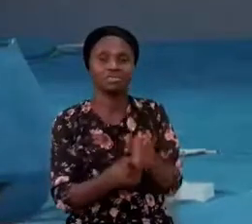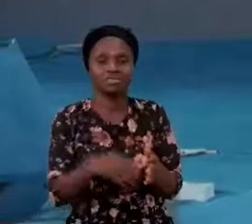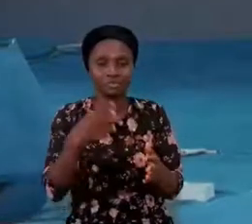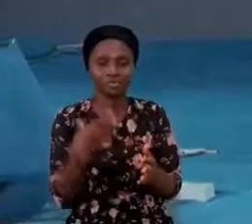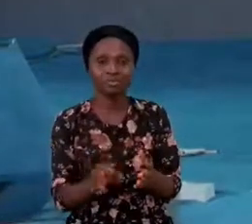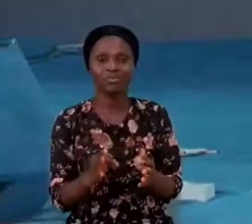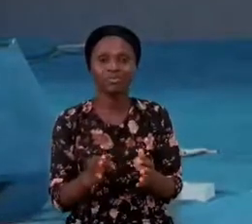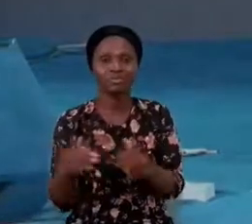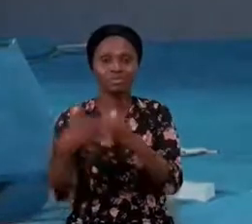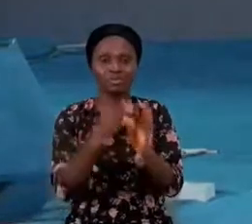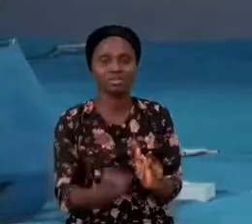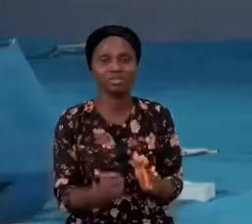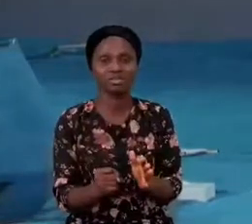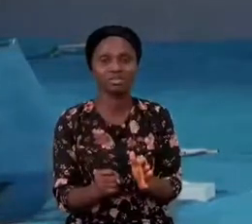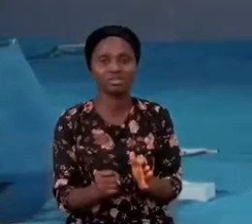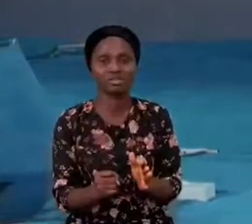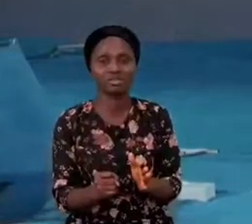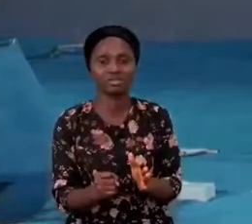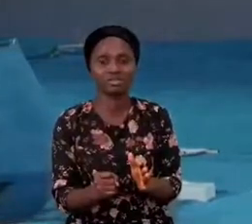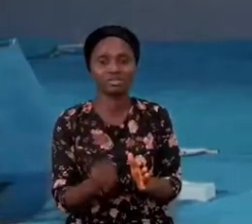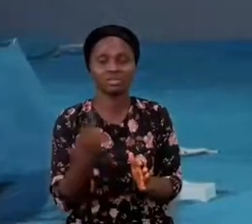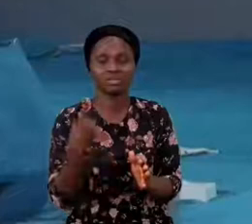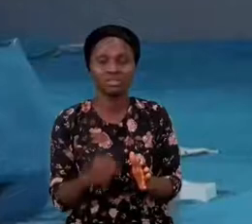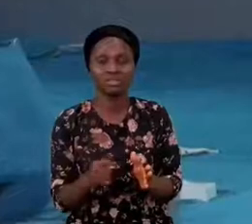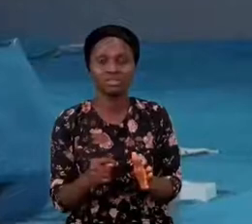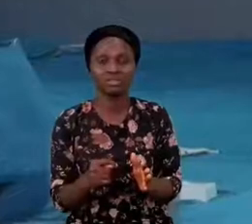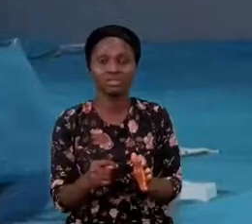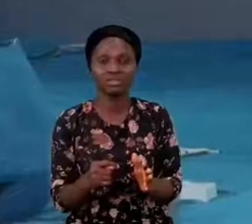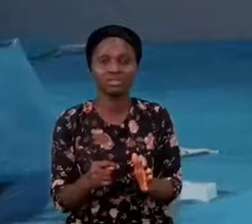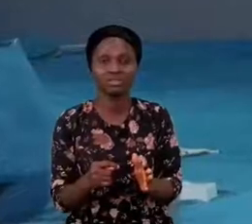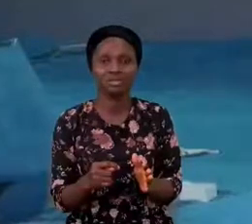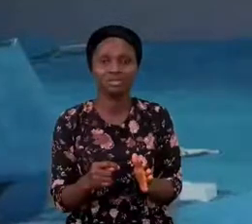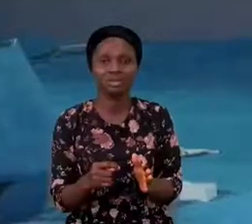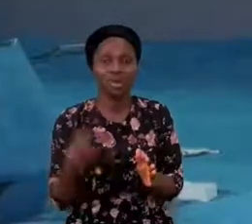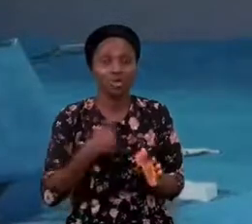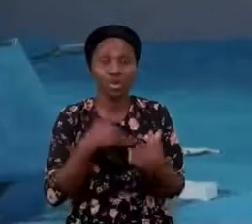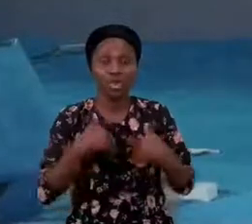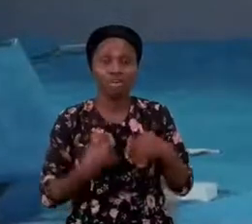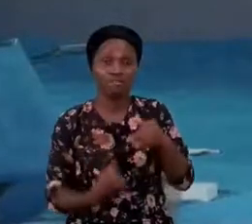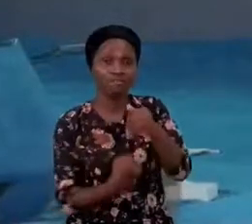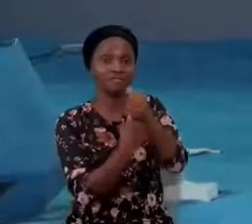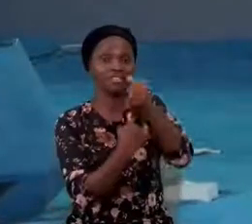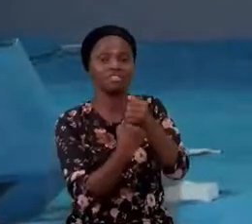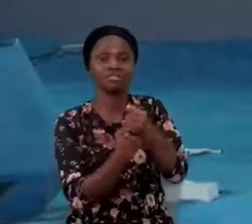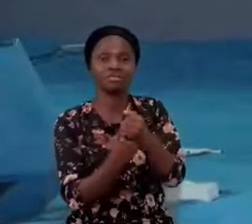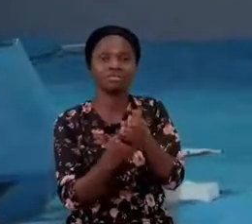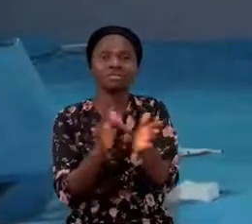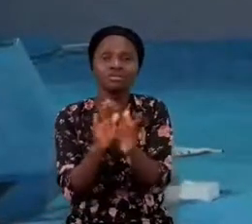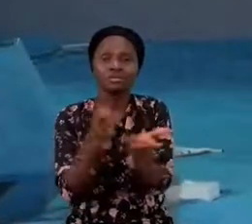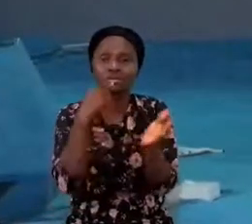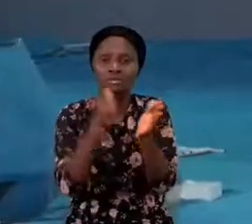une fondation. Que peut faire le juste si le fondement est renversé? Deuxième élément, la formation des